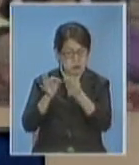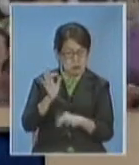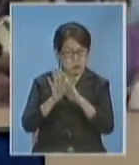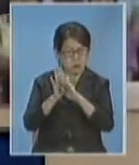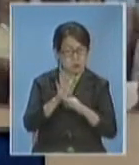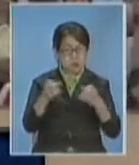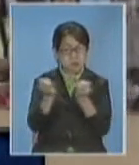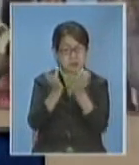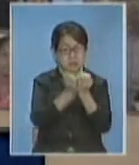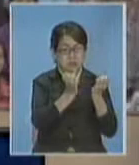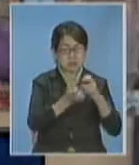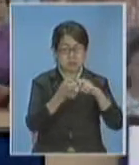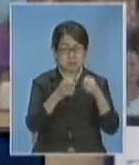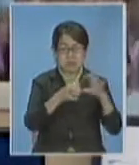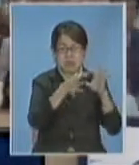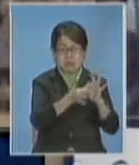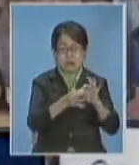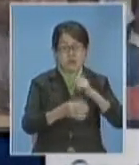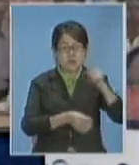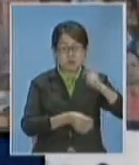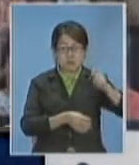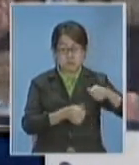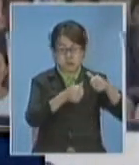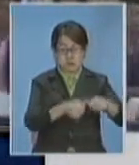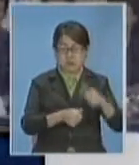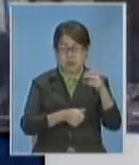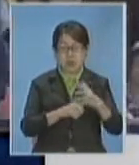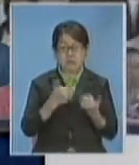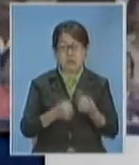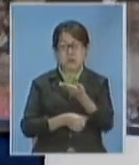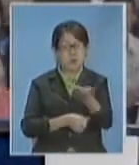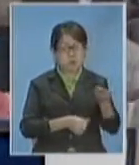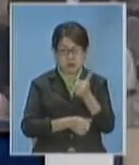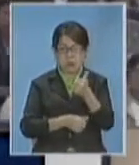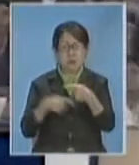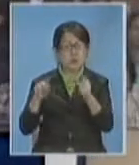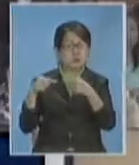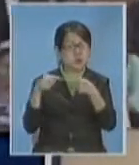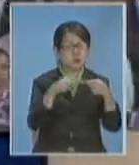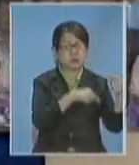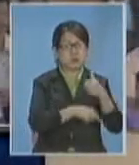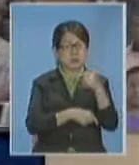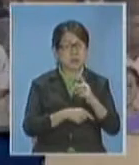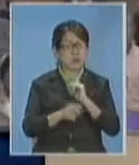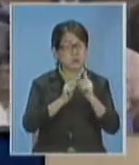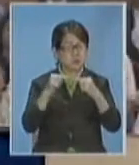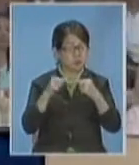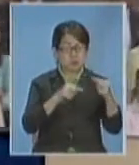ไปกระทบต่อเรื่องของคดีความได้เพราะฉะนั้นท่านประธานไม่สามารถมาขอต่อที่ประชุมว่าจะให้ท่านวัชระพูดต่อในประเด็น